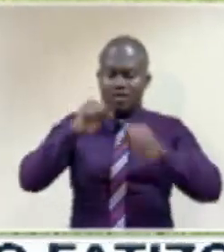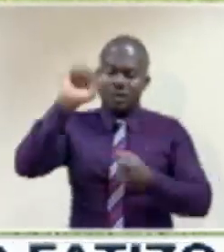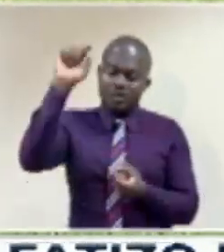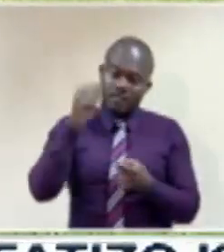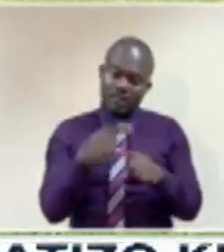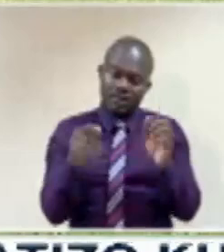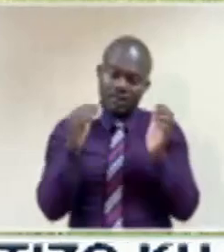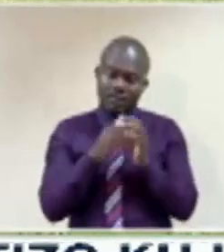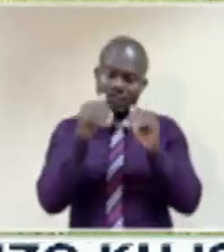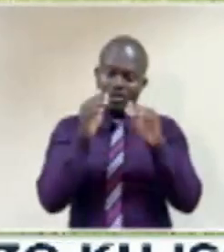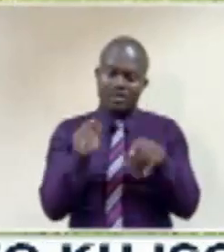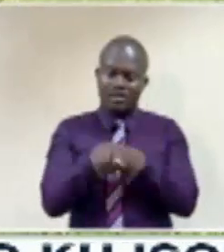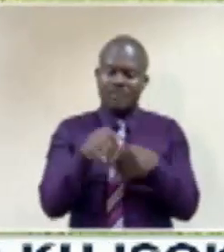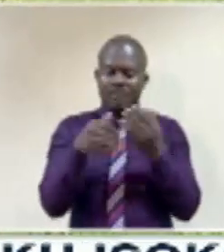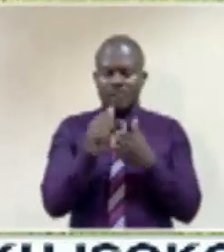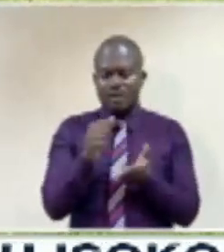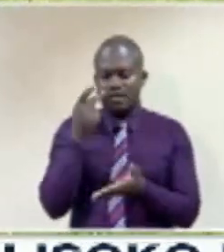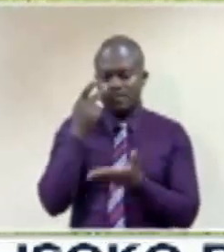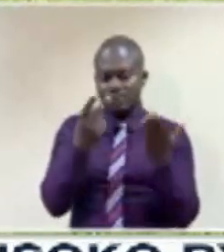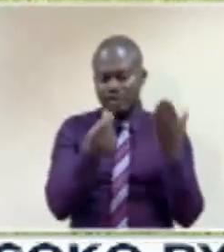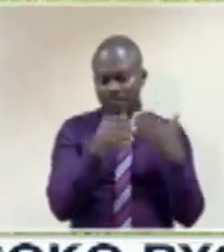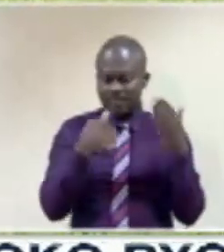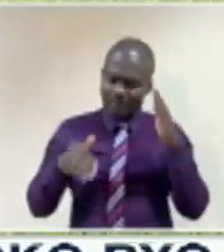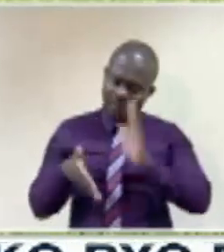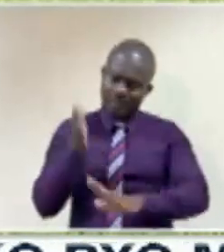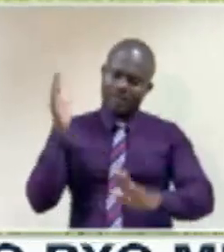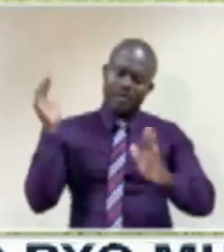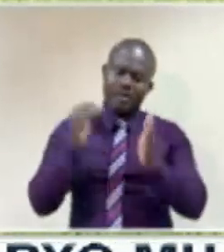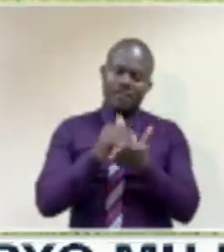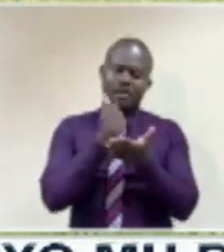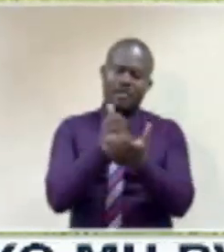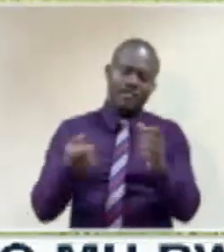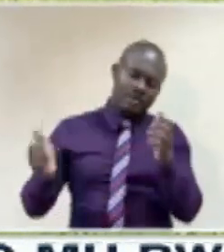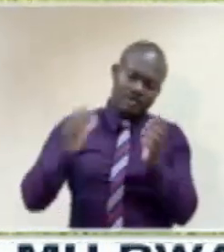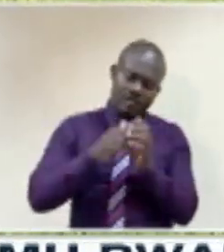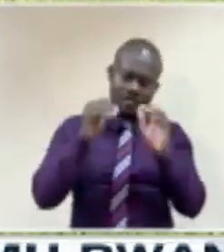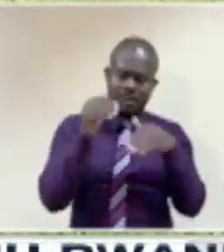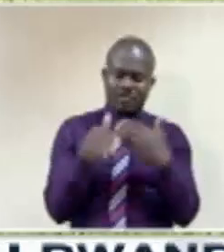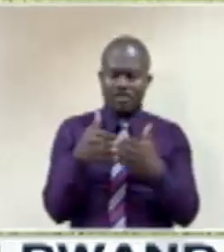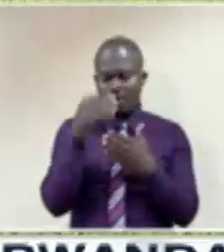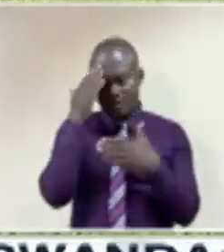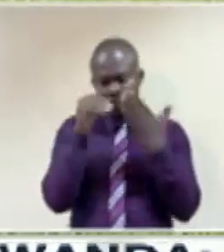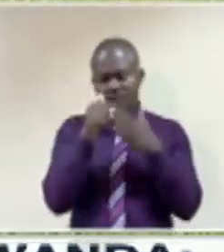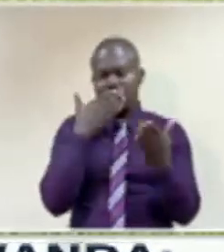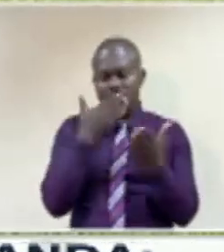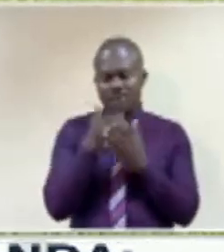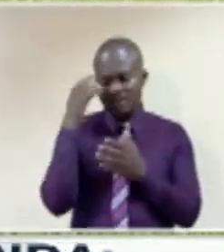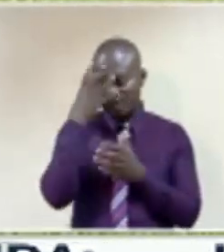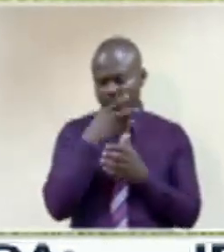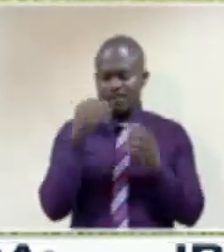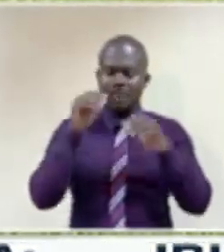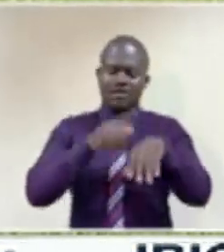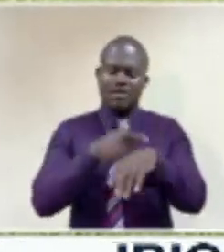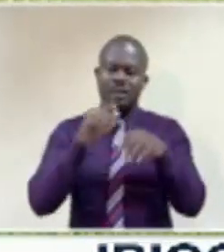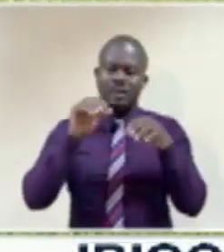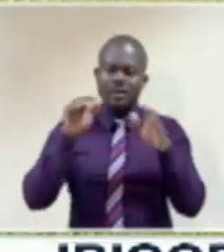ariko umuhinzi nawe ashobora kubona amafaranga ako kanya ahita amufasha kongera guhinga, kuko icyiza cya hano bahinga season